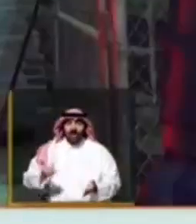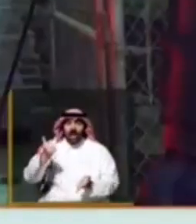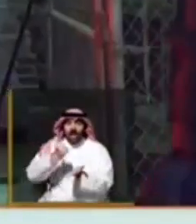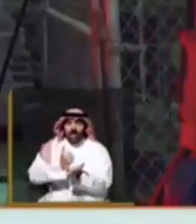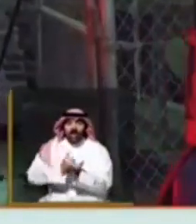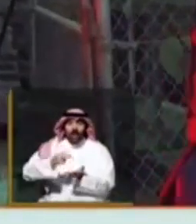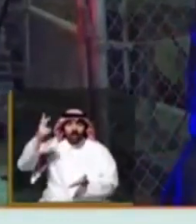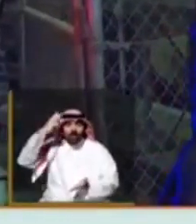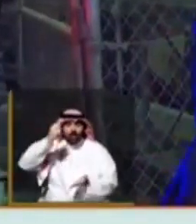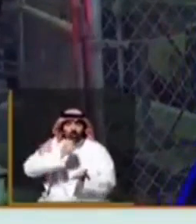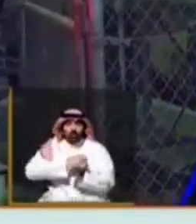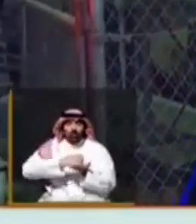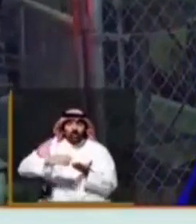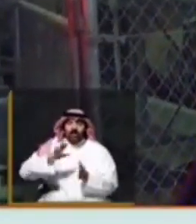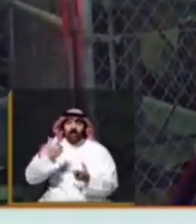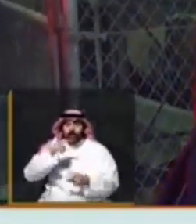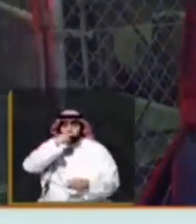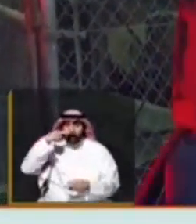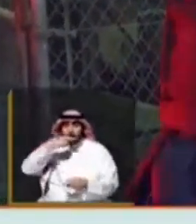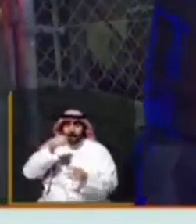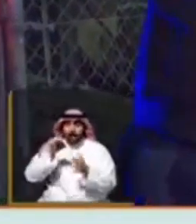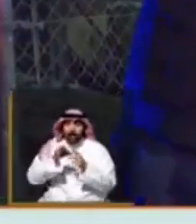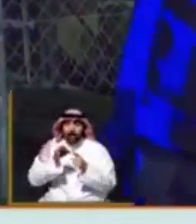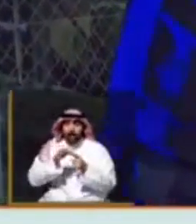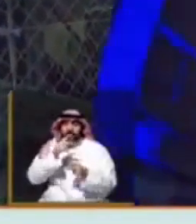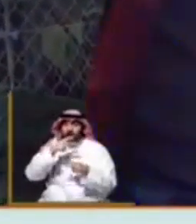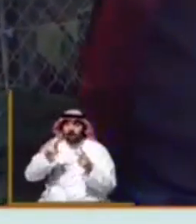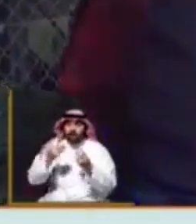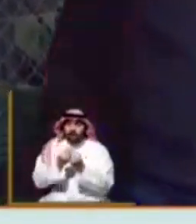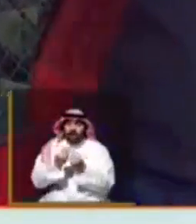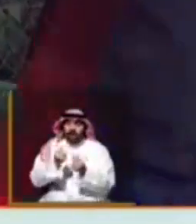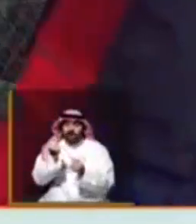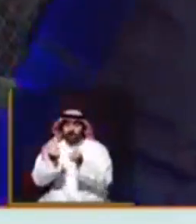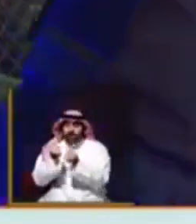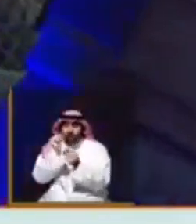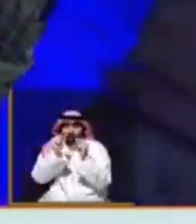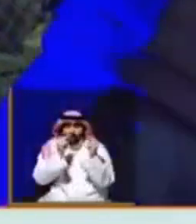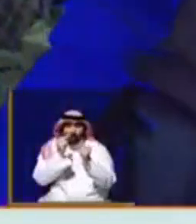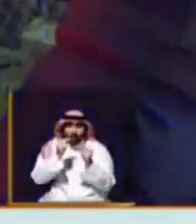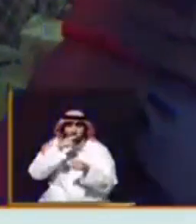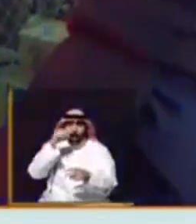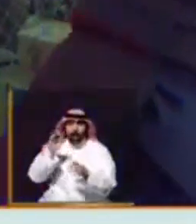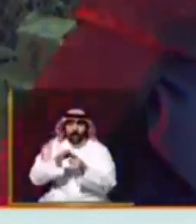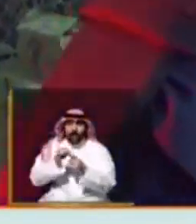الجمارك السعودية تتمكن من إحباط عملية تهريب كمية كبيرة من حبوب الكبتاجون.